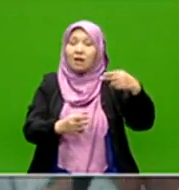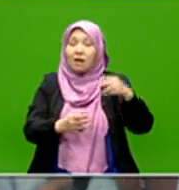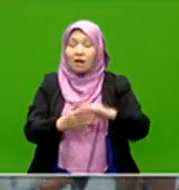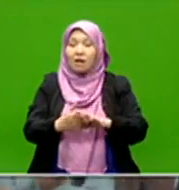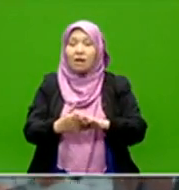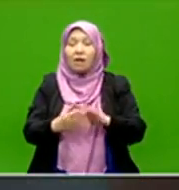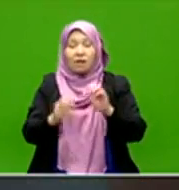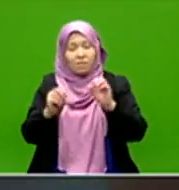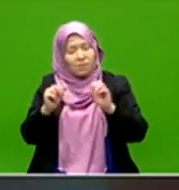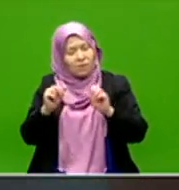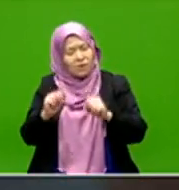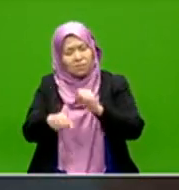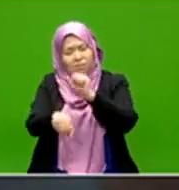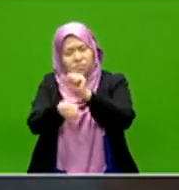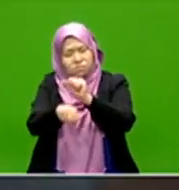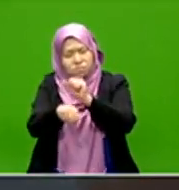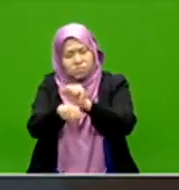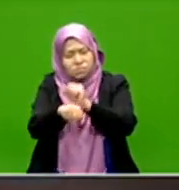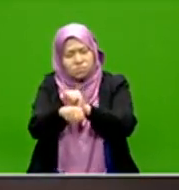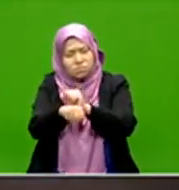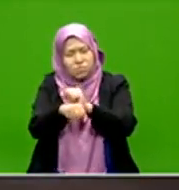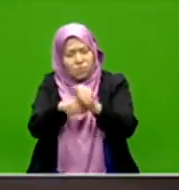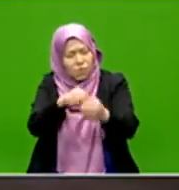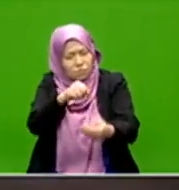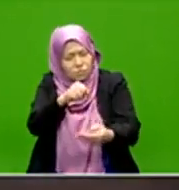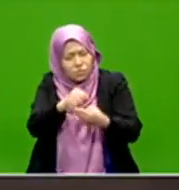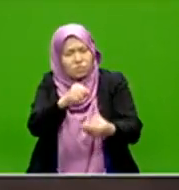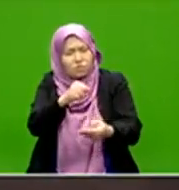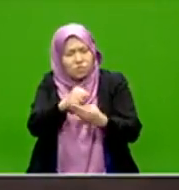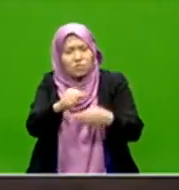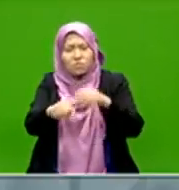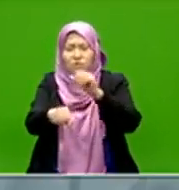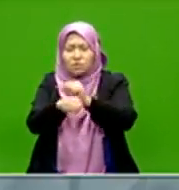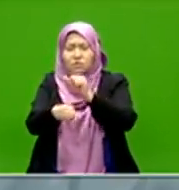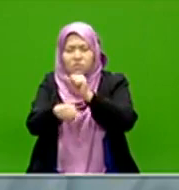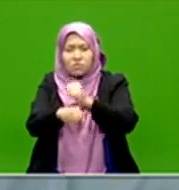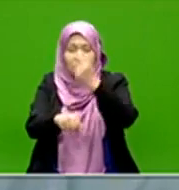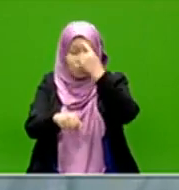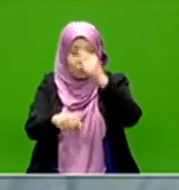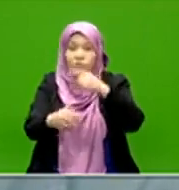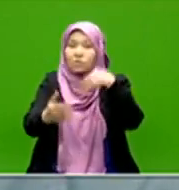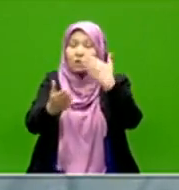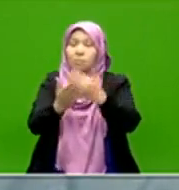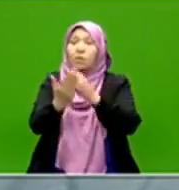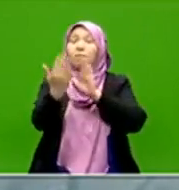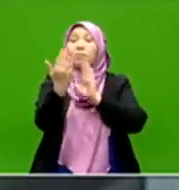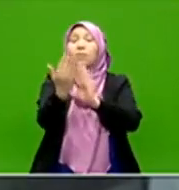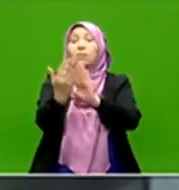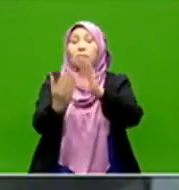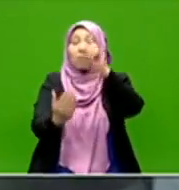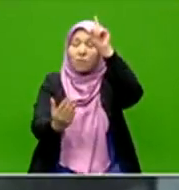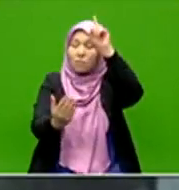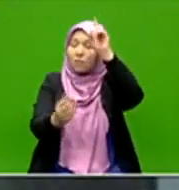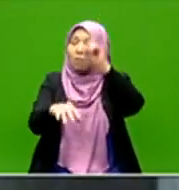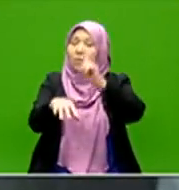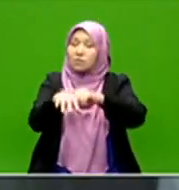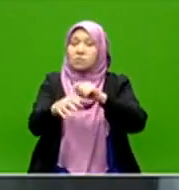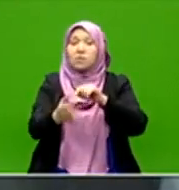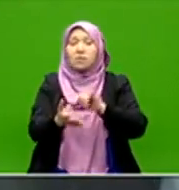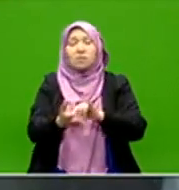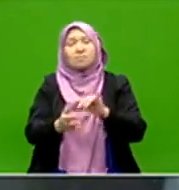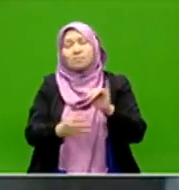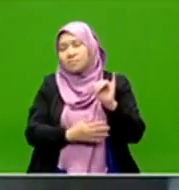duit dia bekerja ya. Berusaha untuk sampai dan menghadap Allah di waktu ini